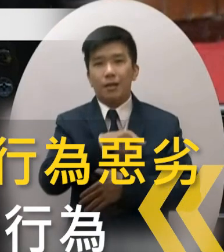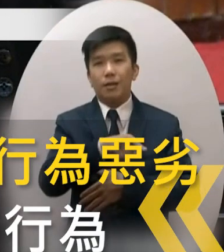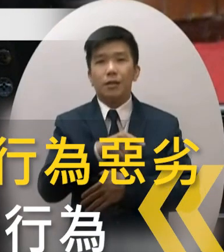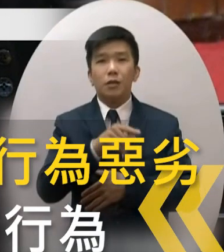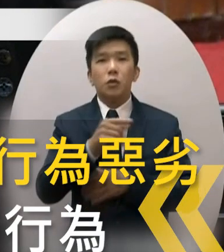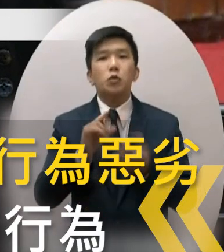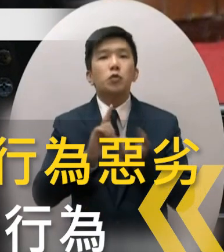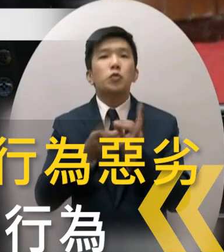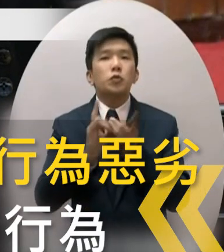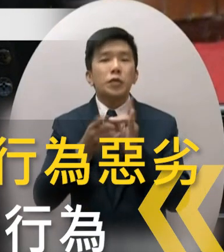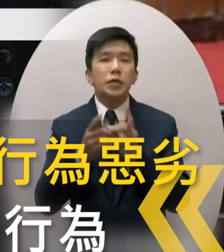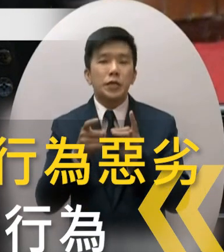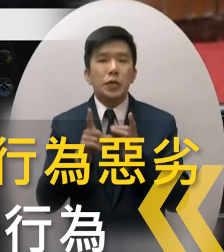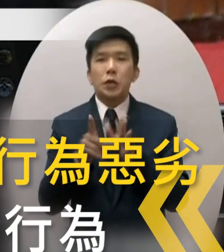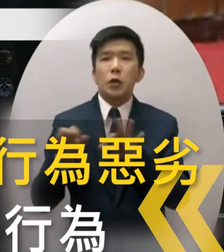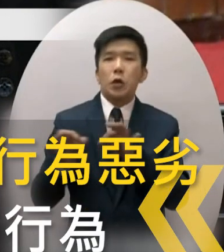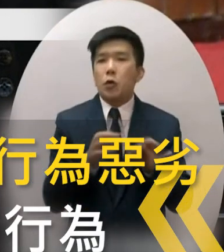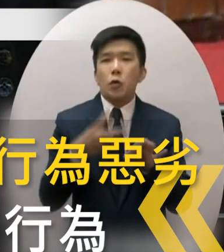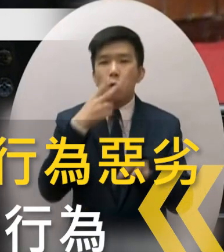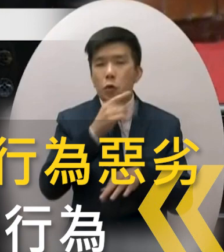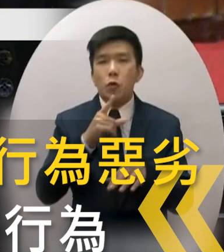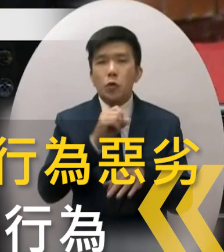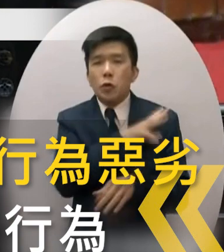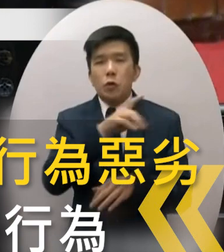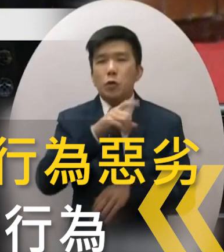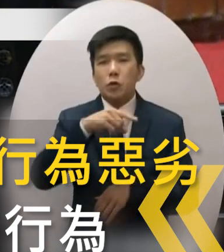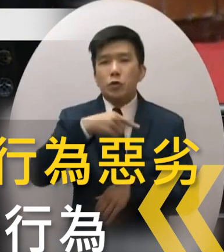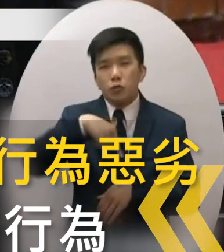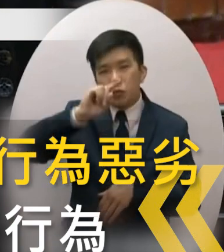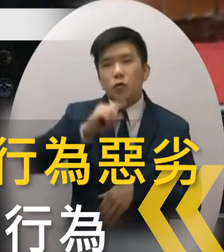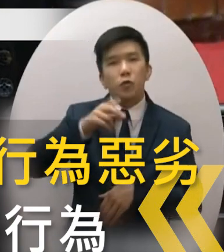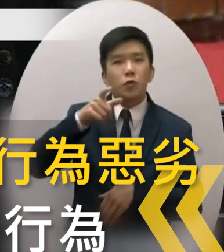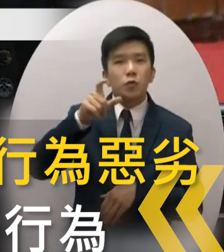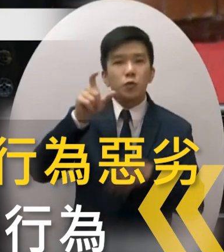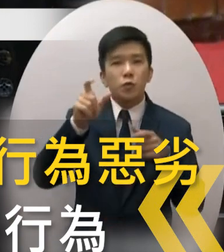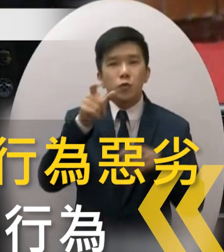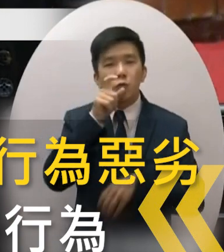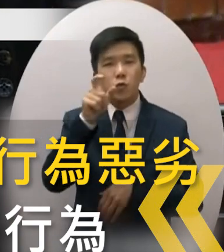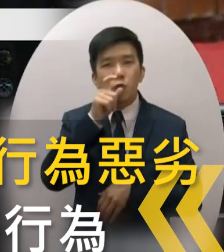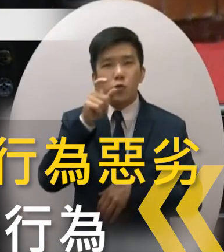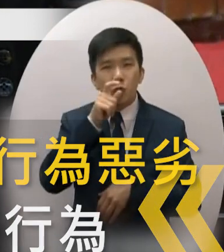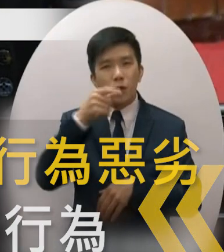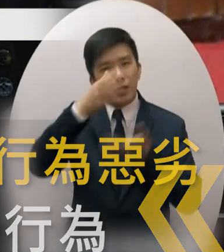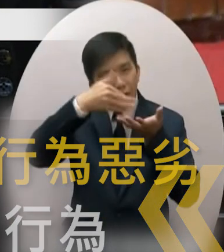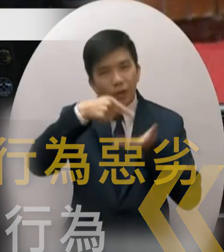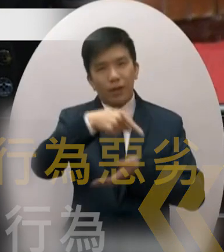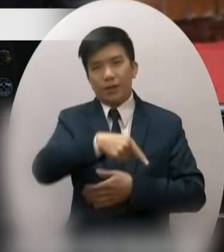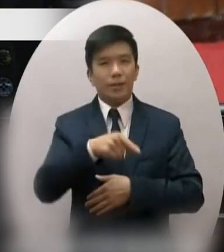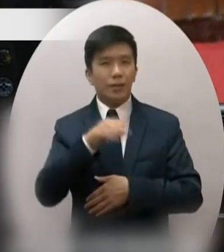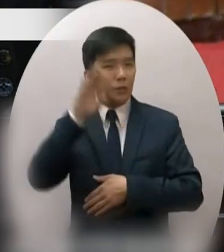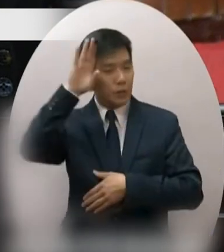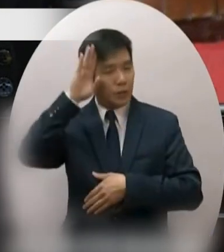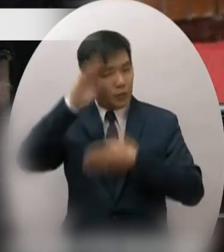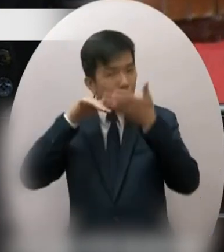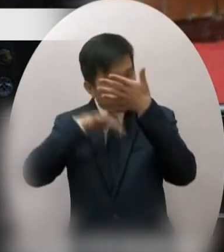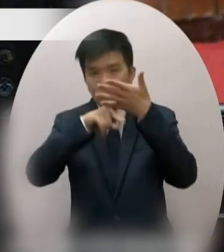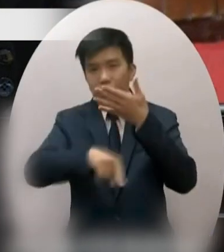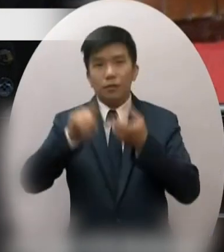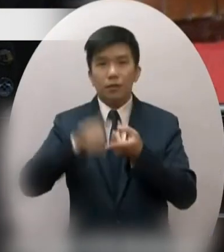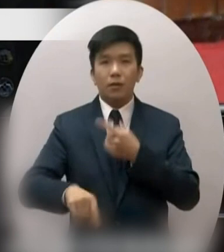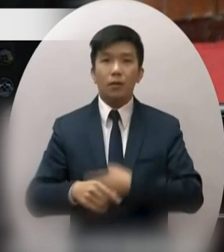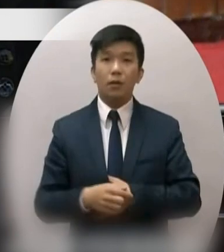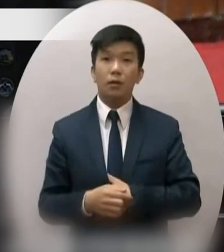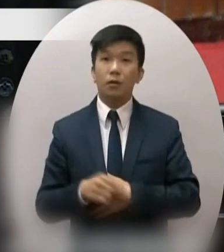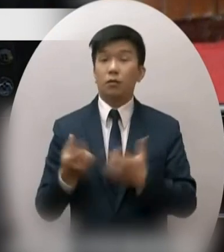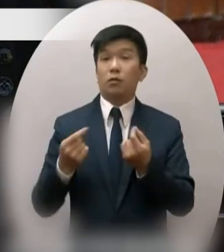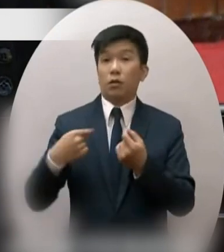要提早结束，是要去喝酒去应酬，我觉得这都是非常非常恶劣的行为。所以我觉得这件事情我也是